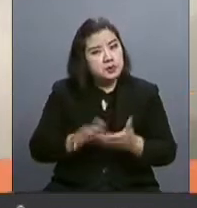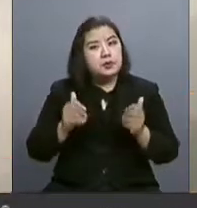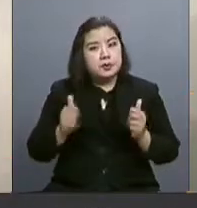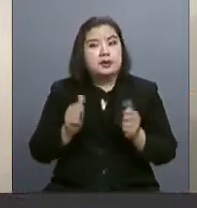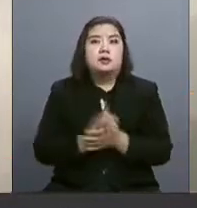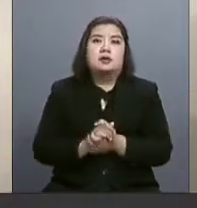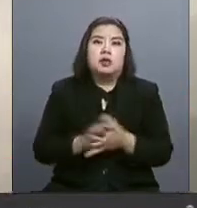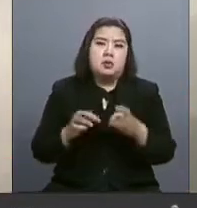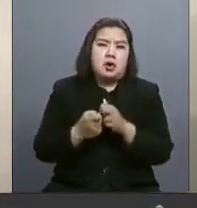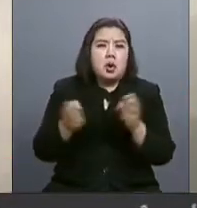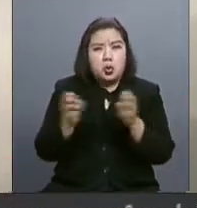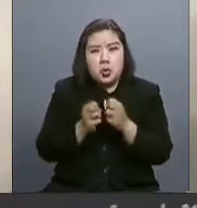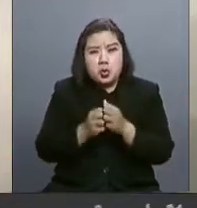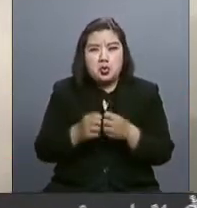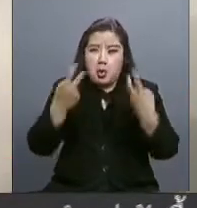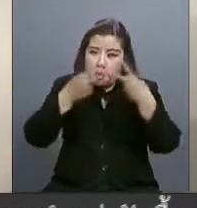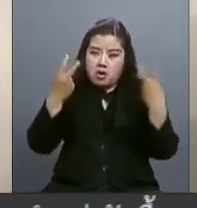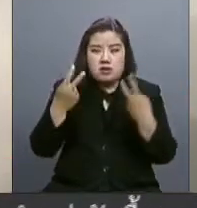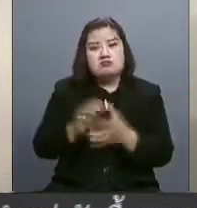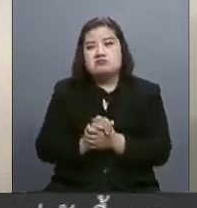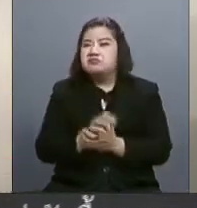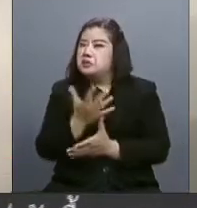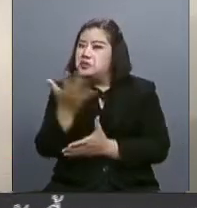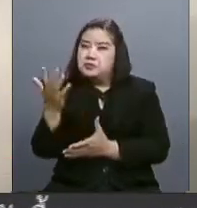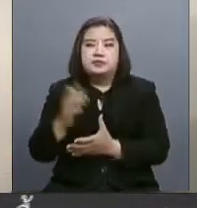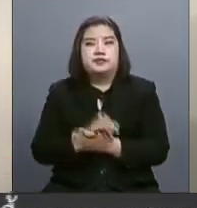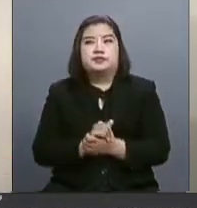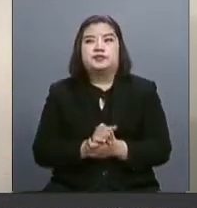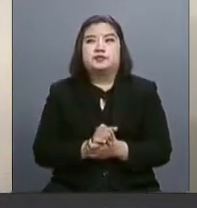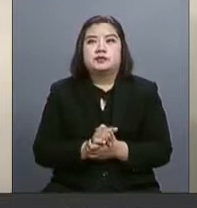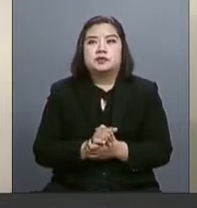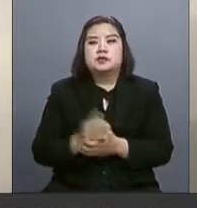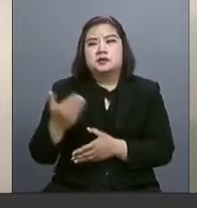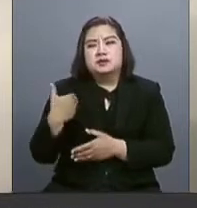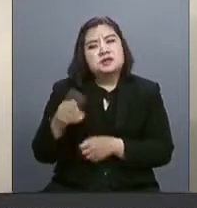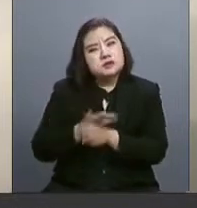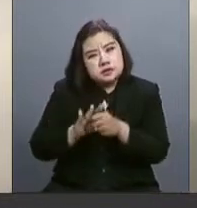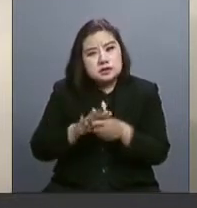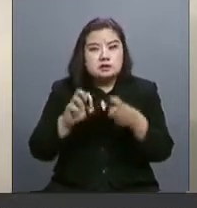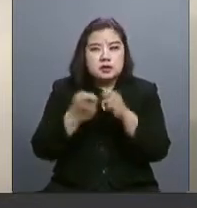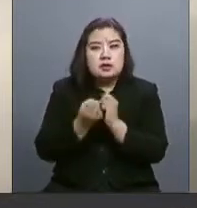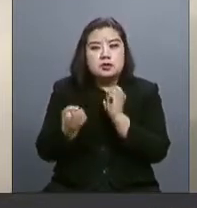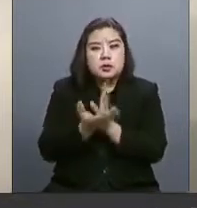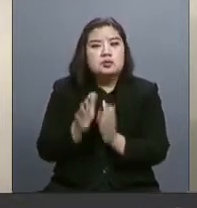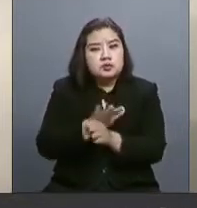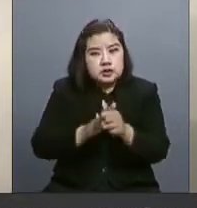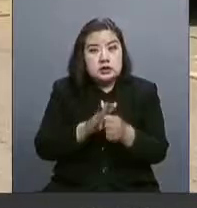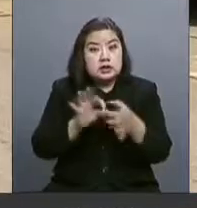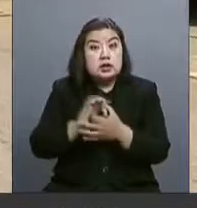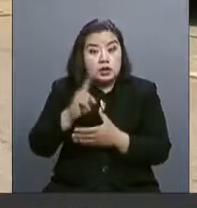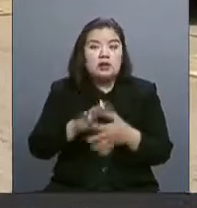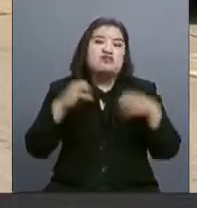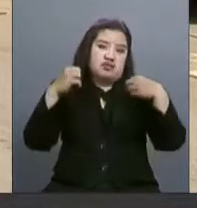ตุน้อยมากนะครับซึ่งจริงๆก็จะแทบว่าจะแทบไม่มีเลยอาจจะมีผลกระทบบ้างในเรื่องของความมั่นคงทางด้านพลังง